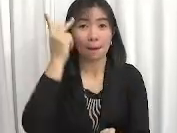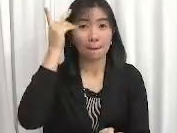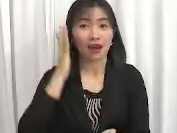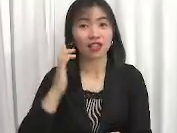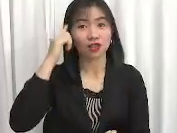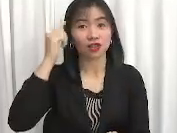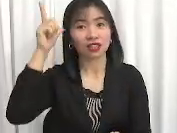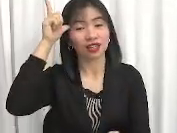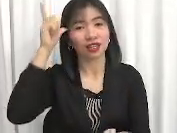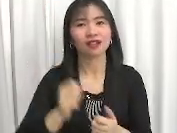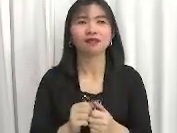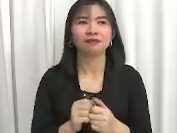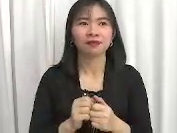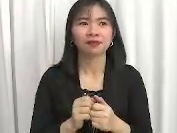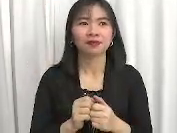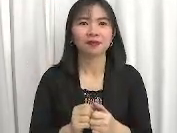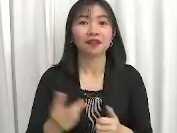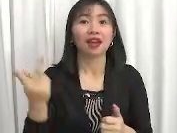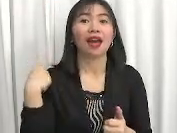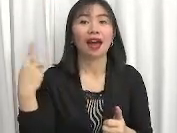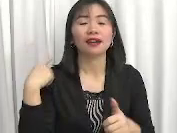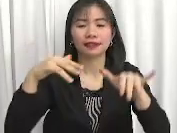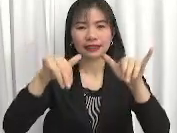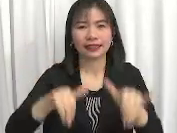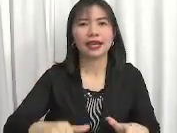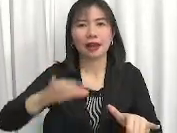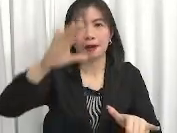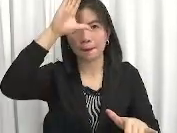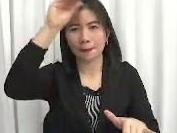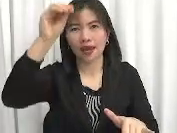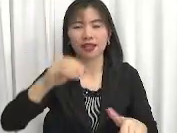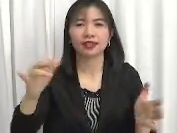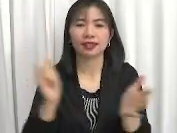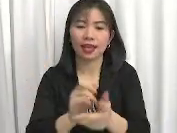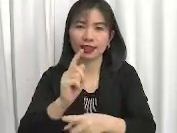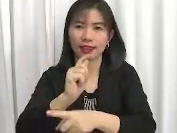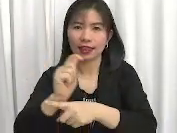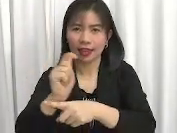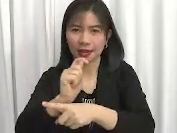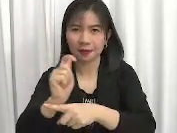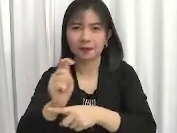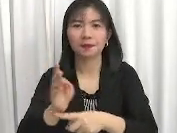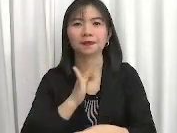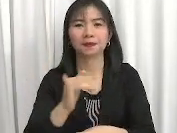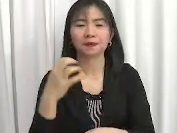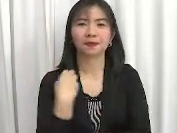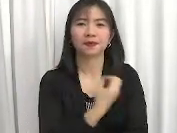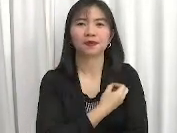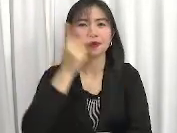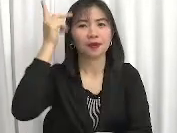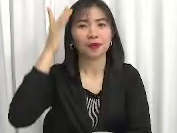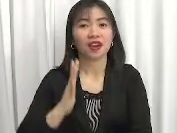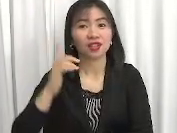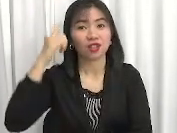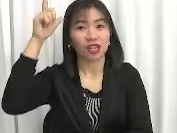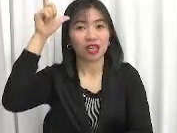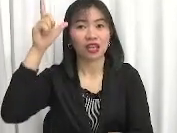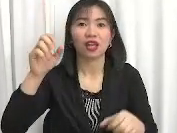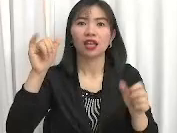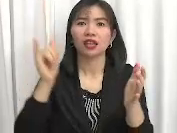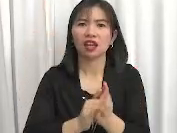ay may mga kalalakihan na hinuhubog upang sa ganon ay anuman ang mangyari